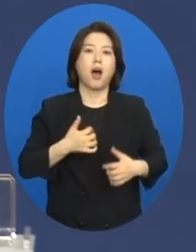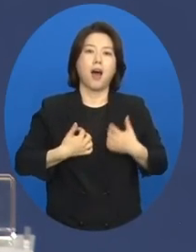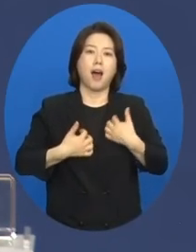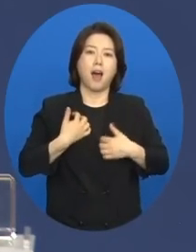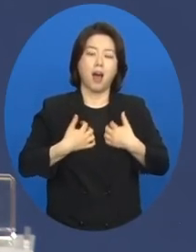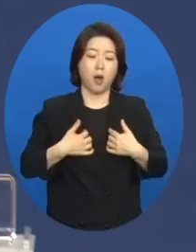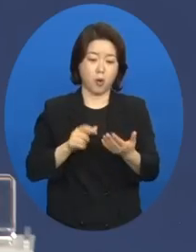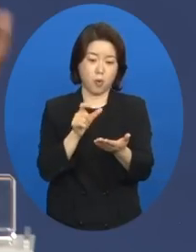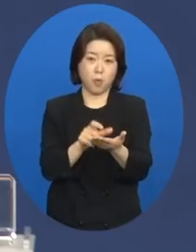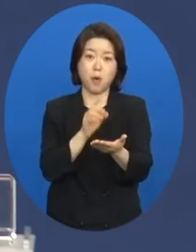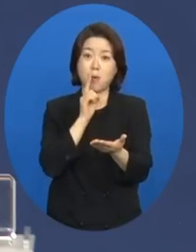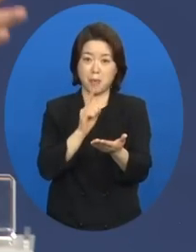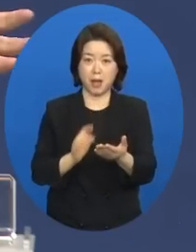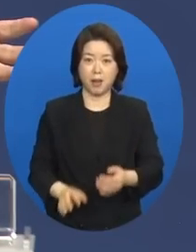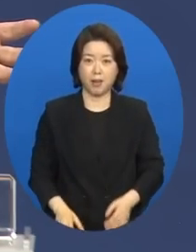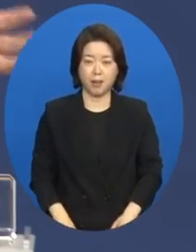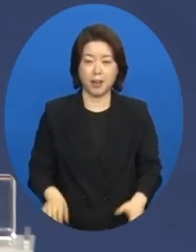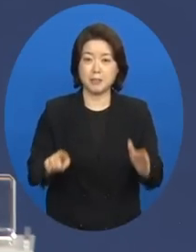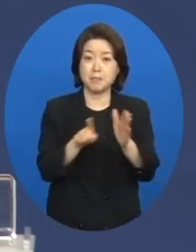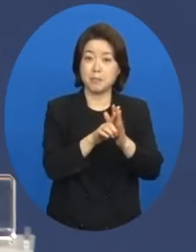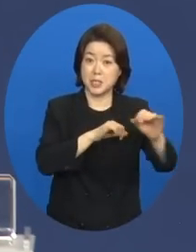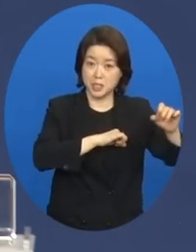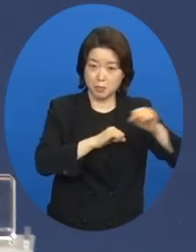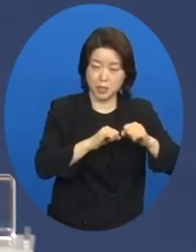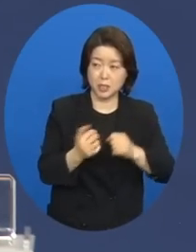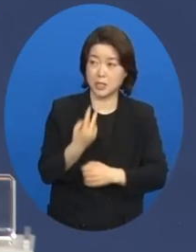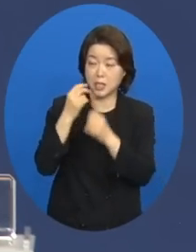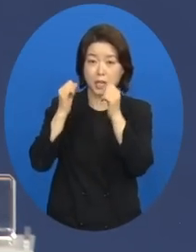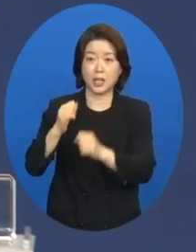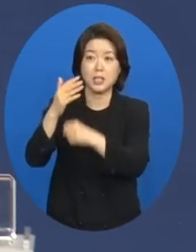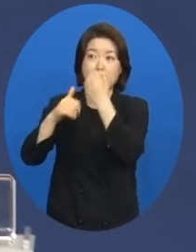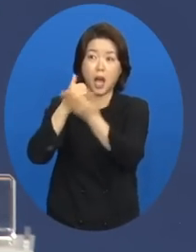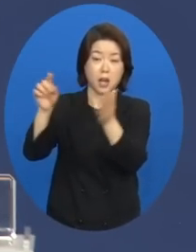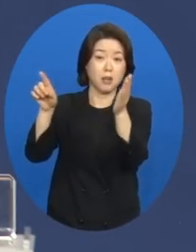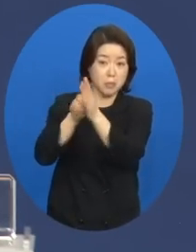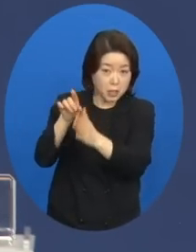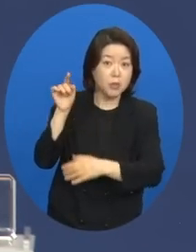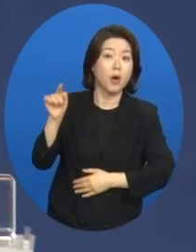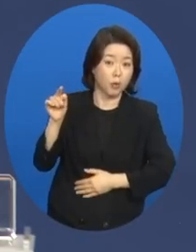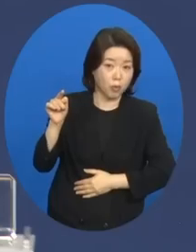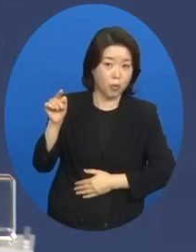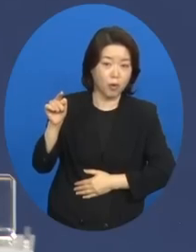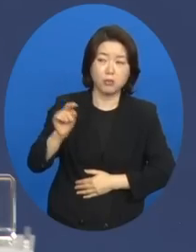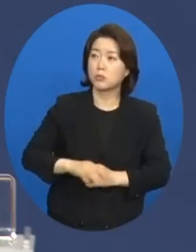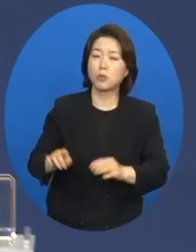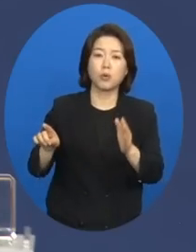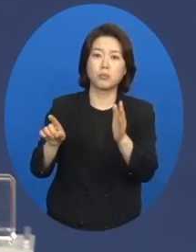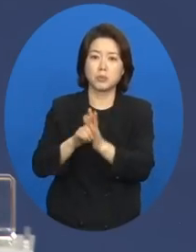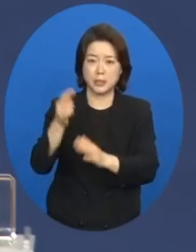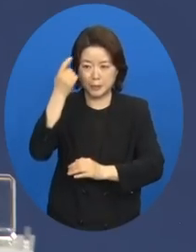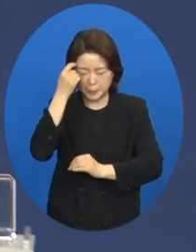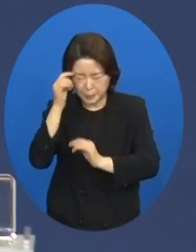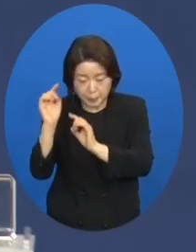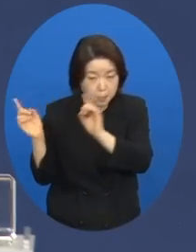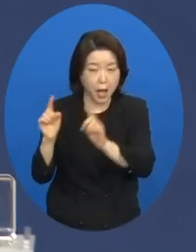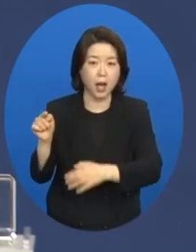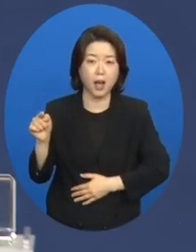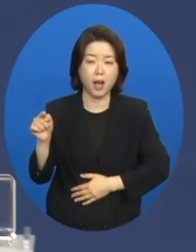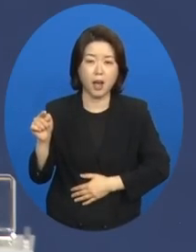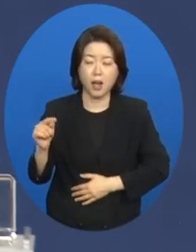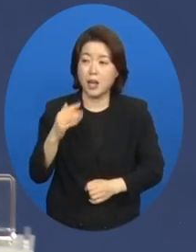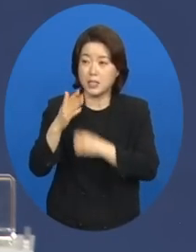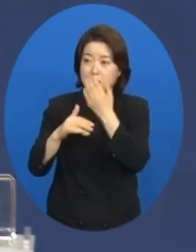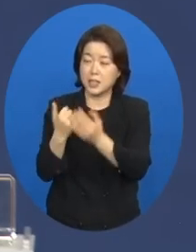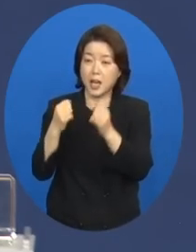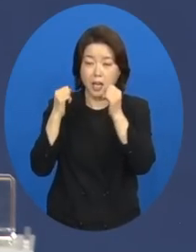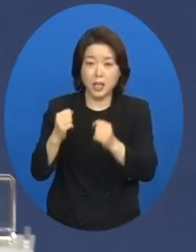이렇게 말씀했어요. 믿음의 역사, 살아계신 하나님을 믿는다고 하니까 그 믿음이 그냥 정신통일이 아니고 살아계신